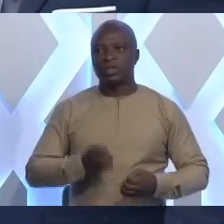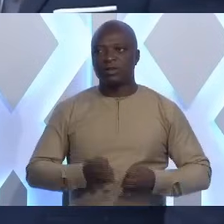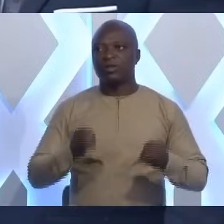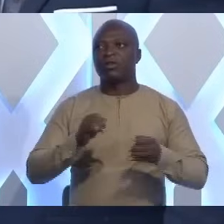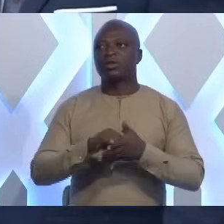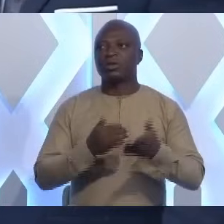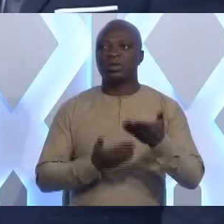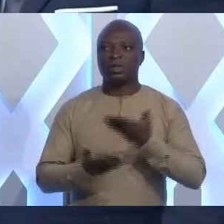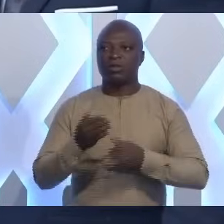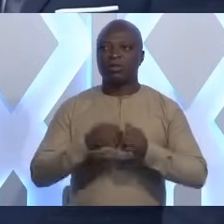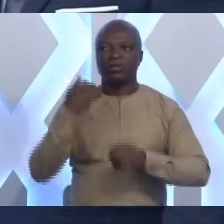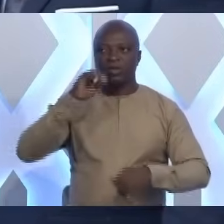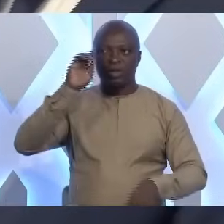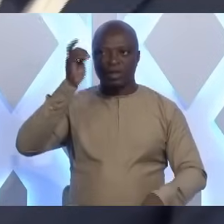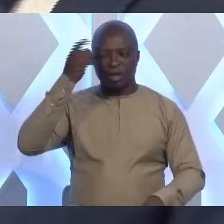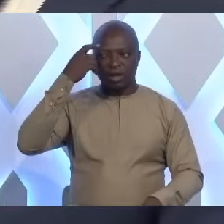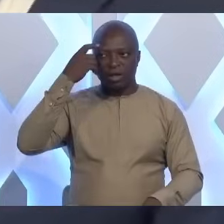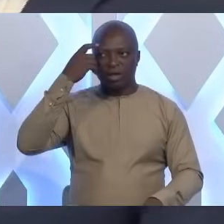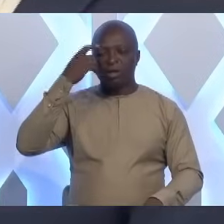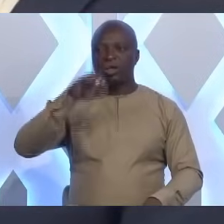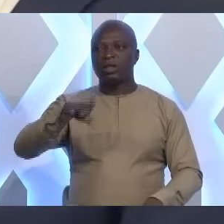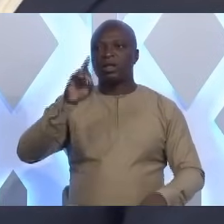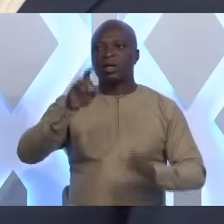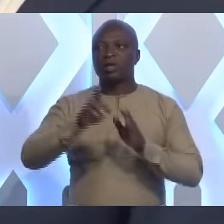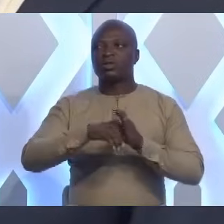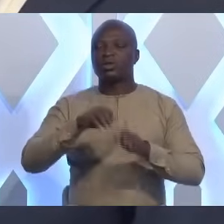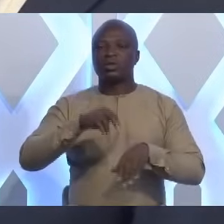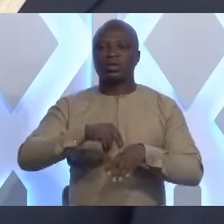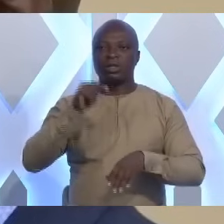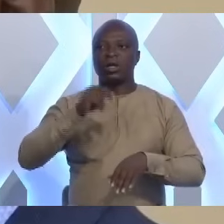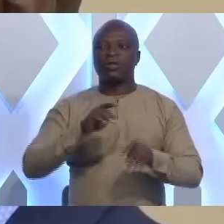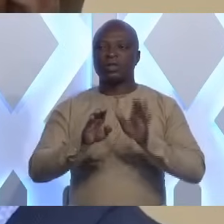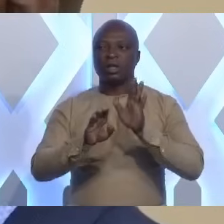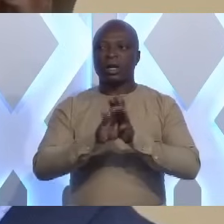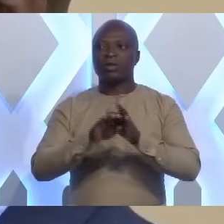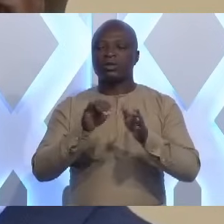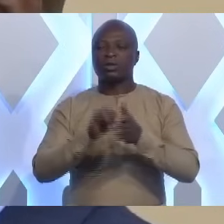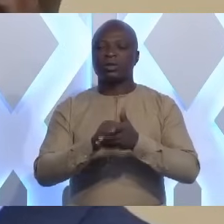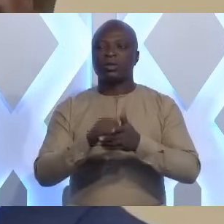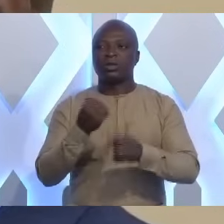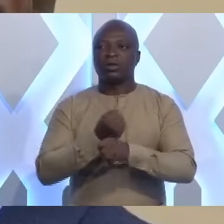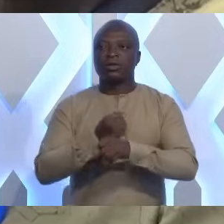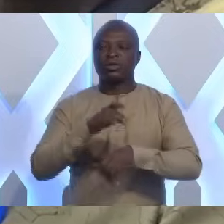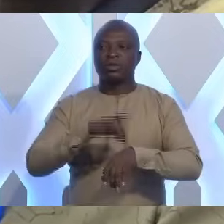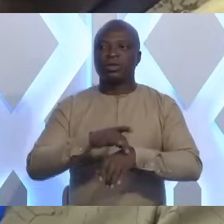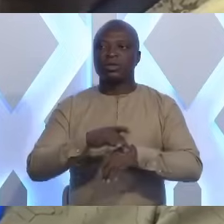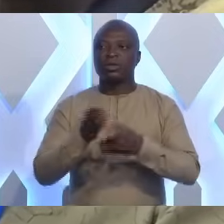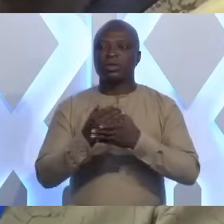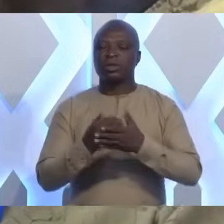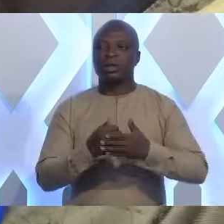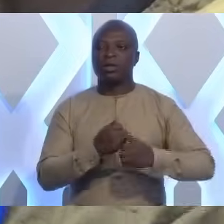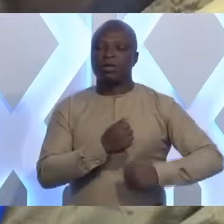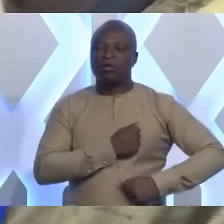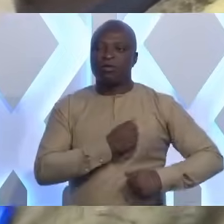son entrevue avec le chef de l'État, la délégation nigérienne a fait cas du retrait de son sol des forces françaises.